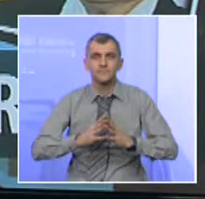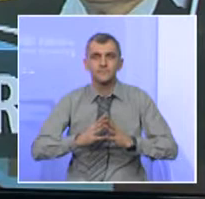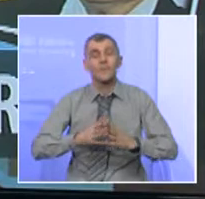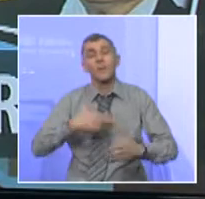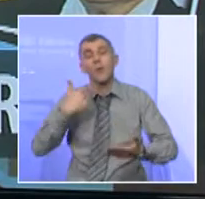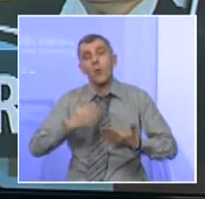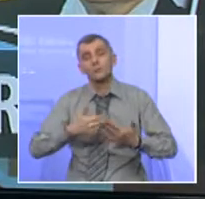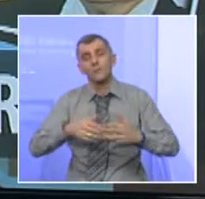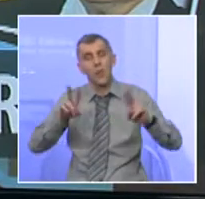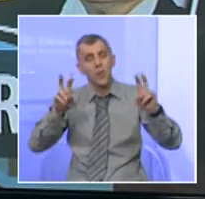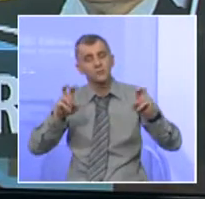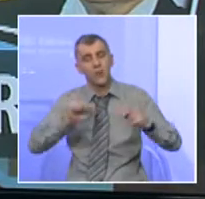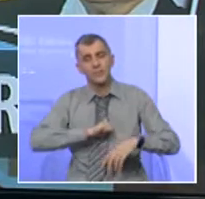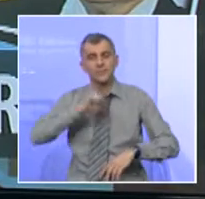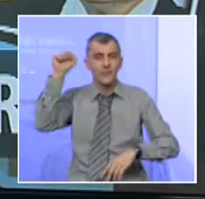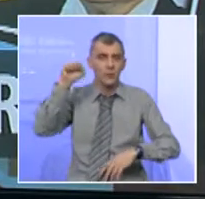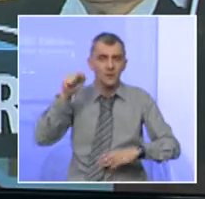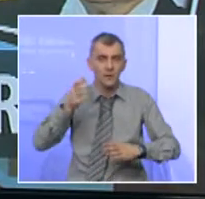osnovno načelo demokratije